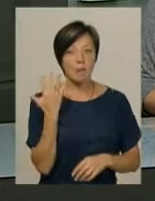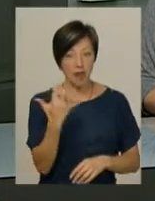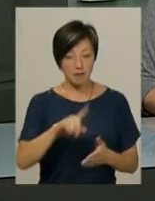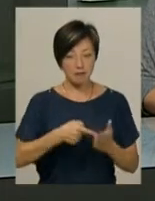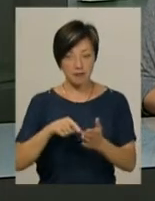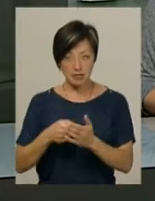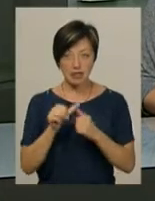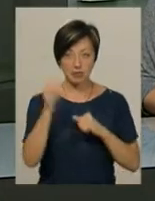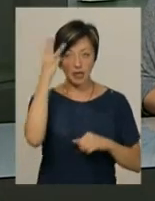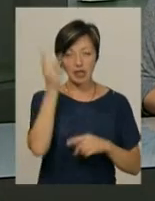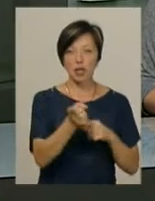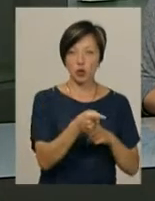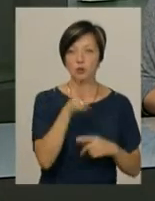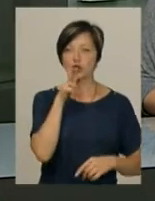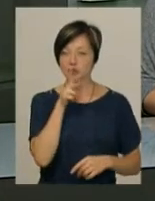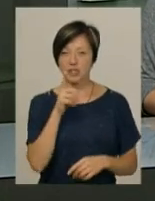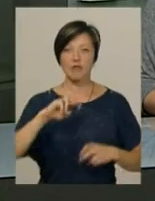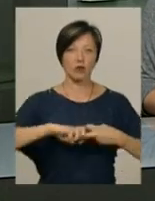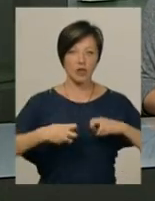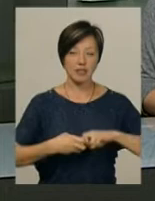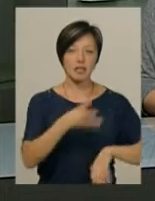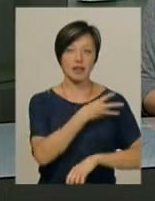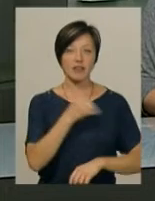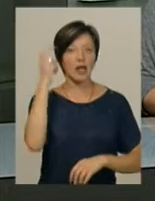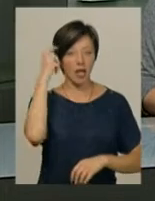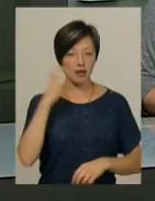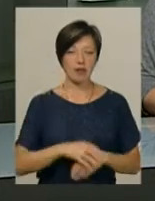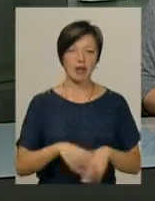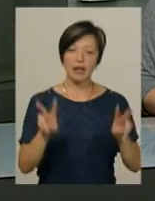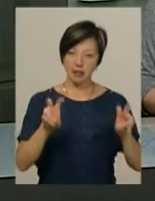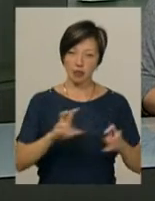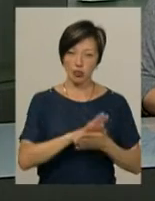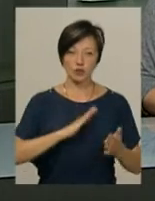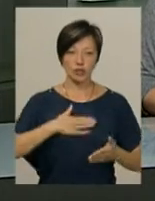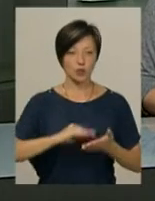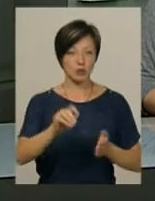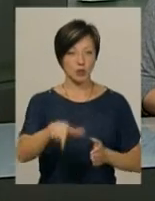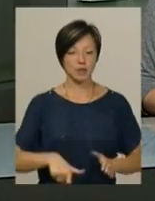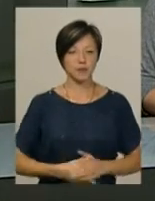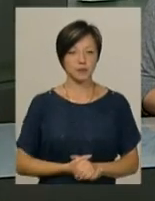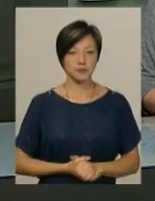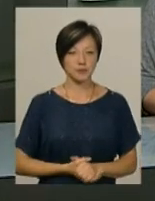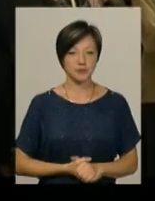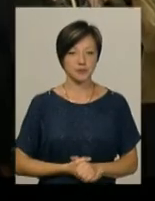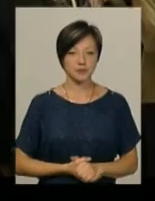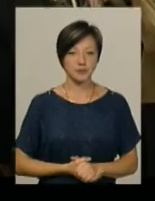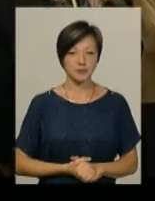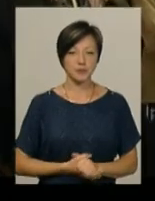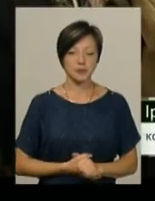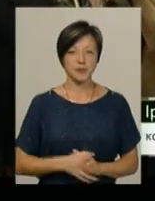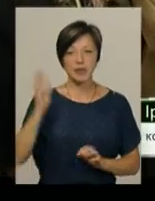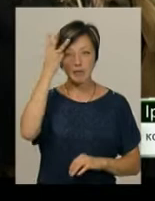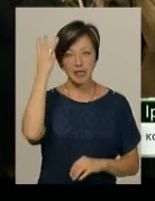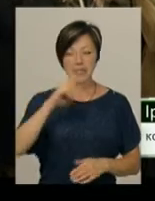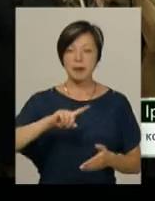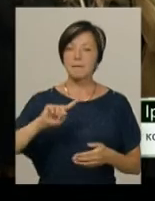України, серед яких Тернопіль, Чернівці, Івано-Франківськ, Львів і Київ. Тему продовжить моя колега Ірина Хижа.